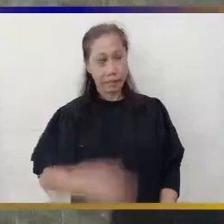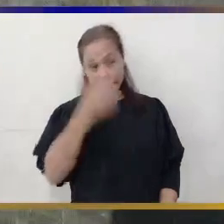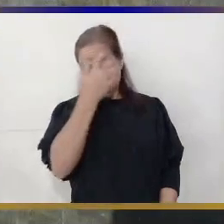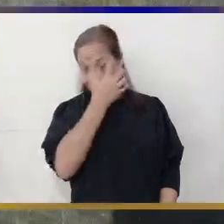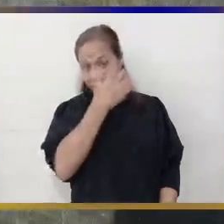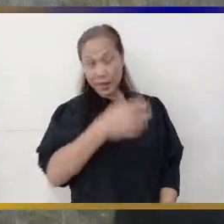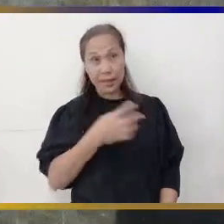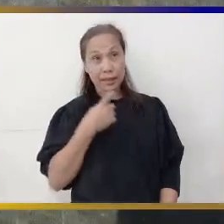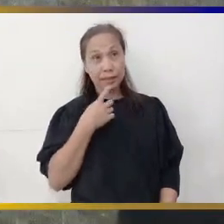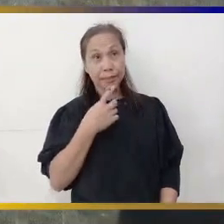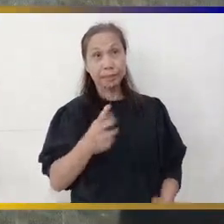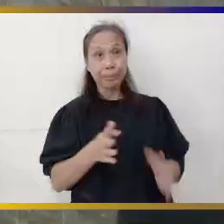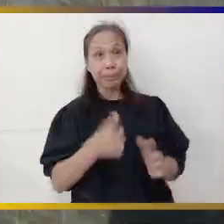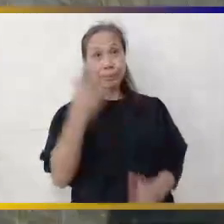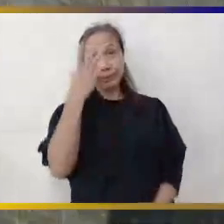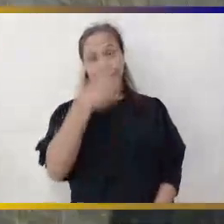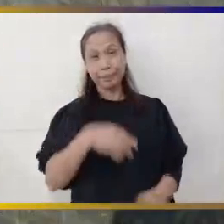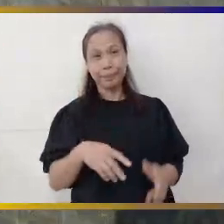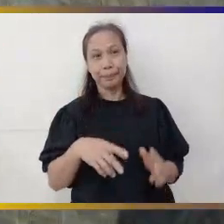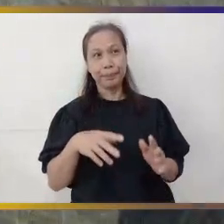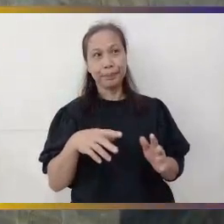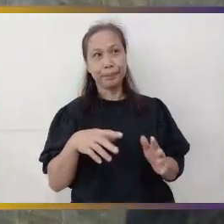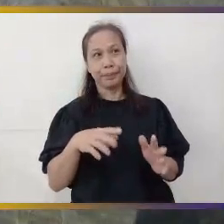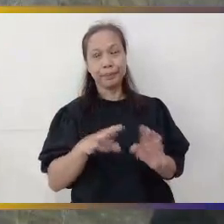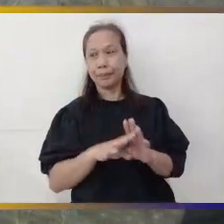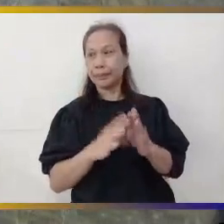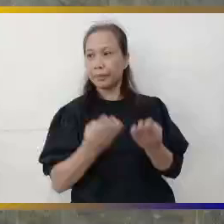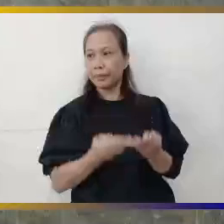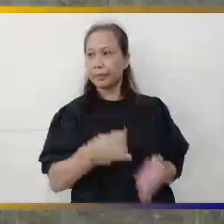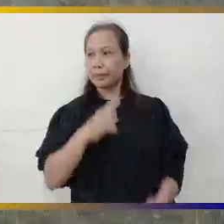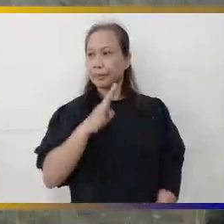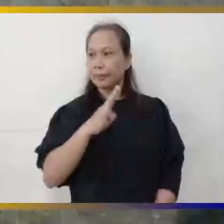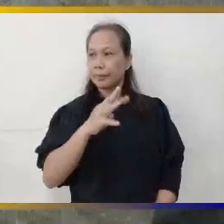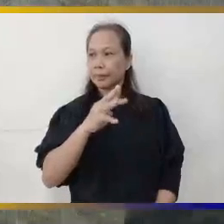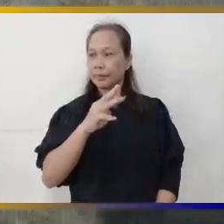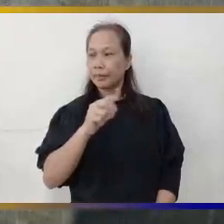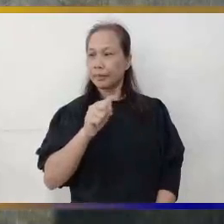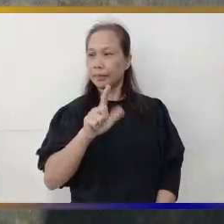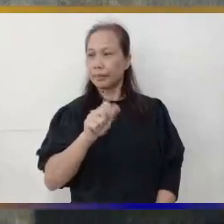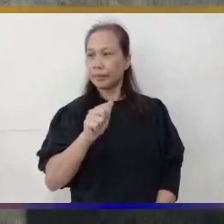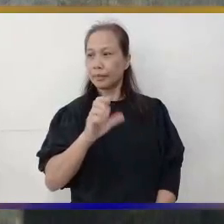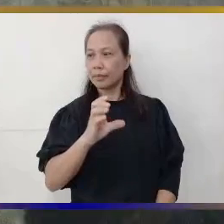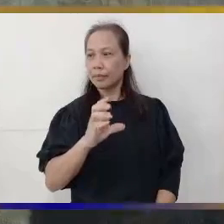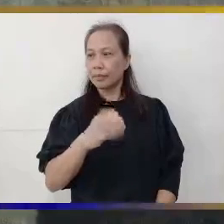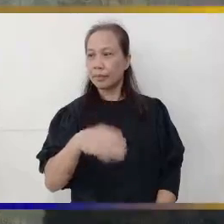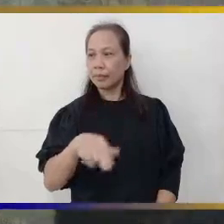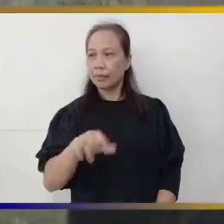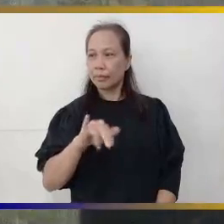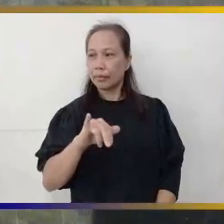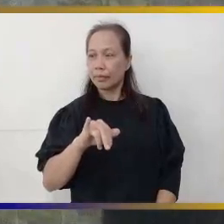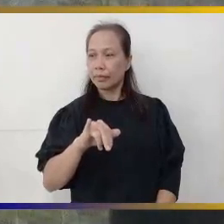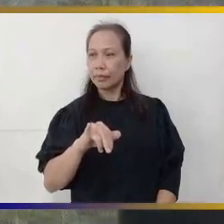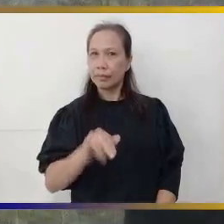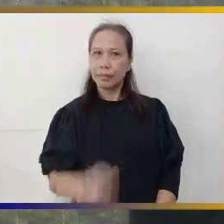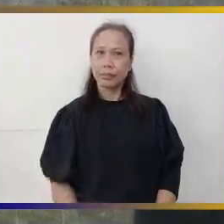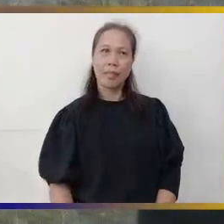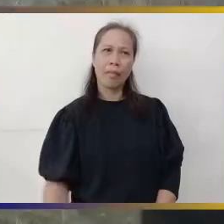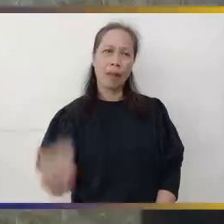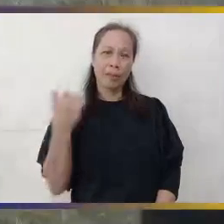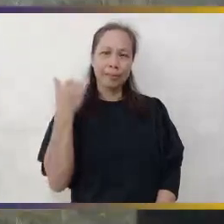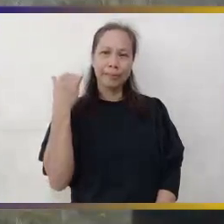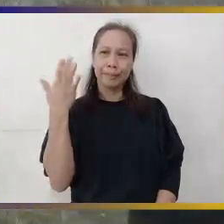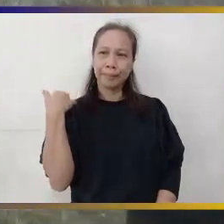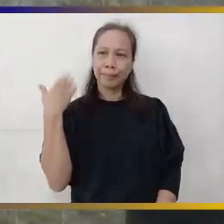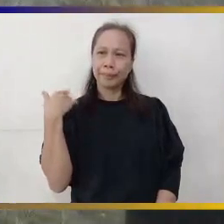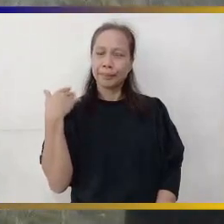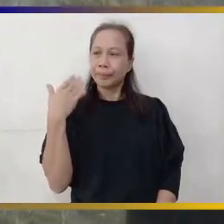napakagandang aralin po ito kasi listen now kahapon kagabi ay nag kausap ko po yung mga ashers saka mga